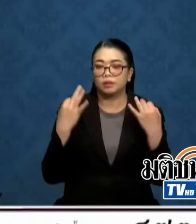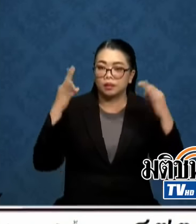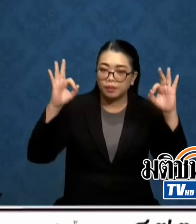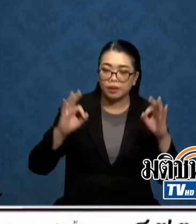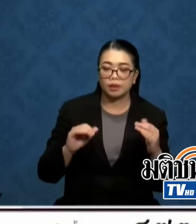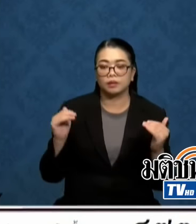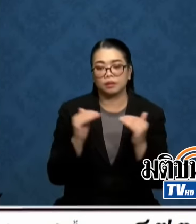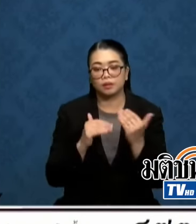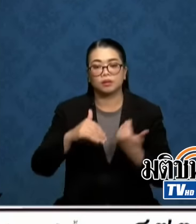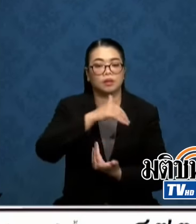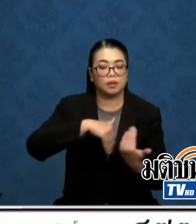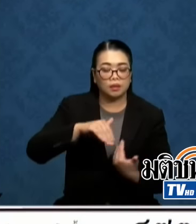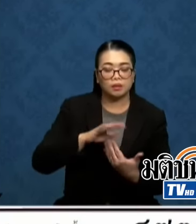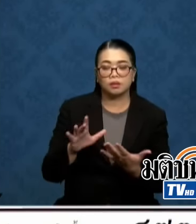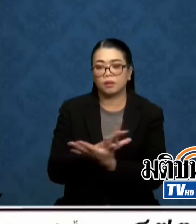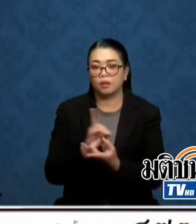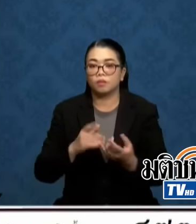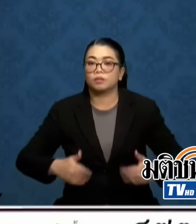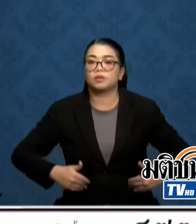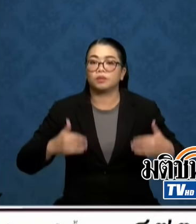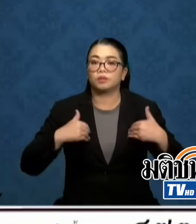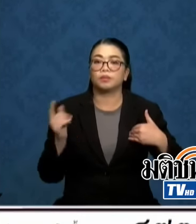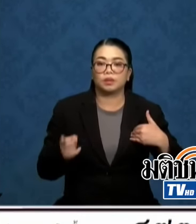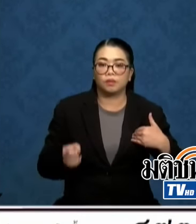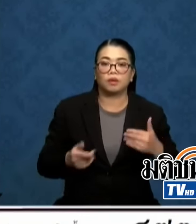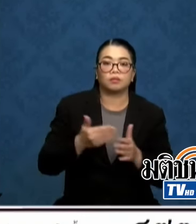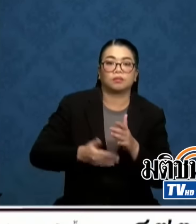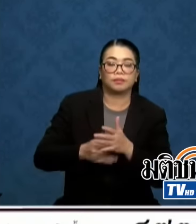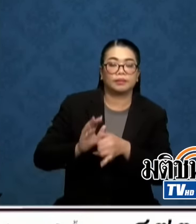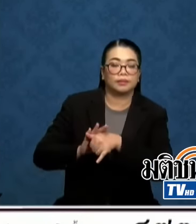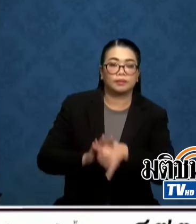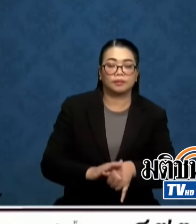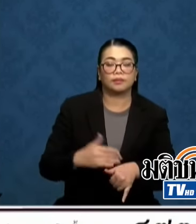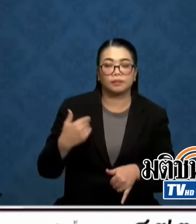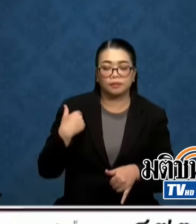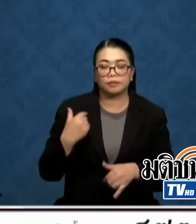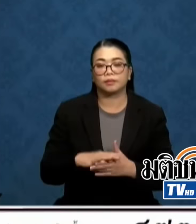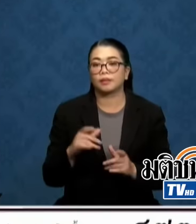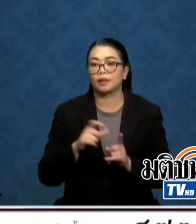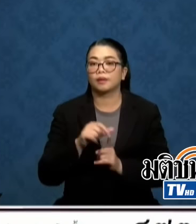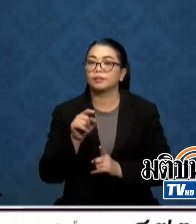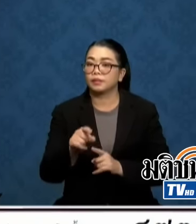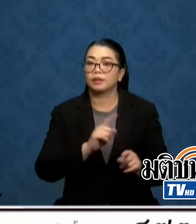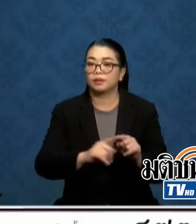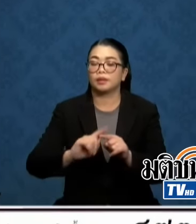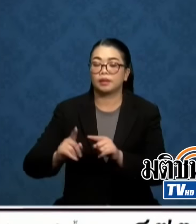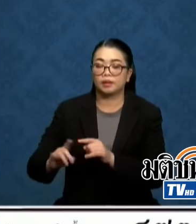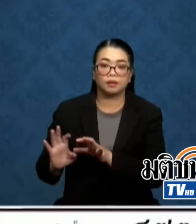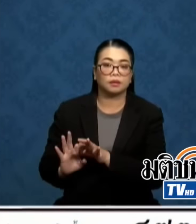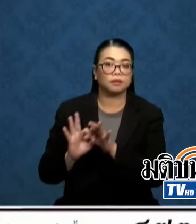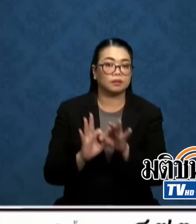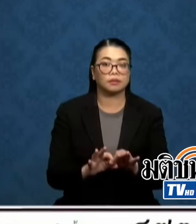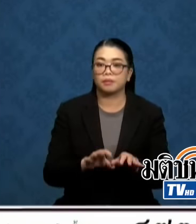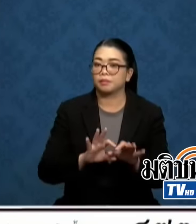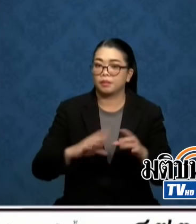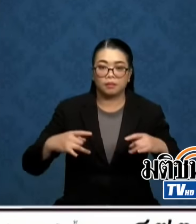เศรษฐกิจสังคมและชีวิตประจำวันนอกจากนี้ประกาศและคำสั่งเหล่านี้ยังไม่สอดคล้องกับ